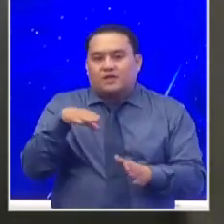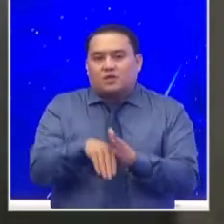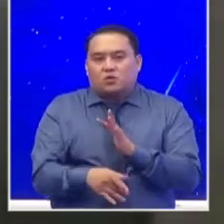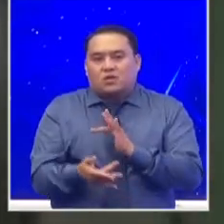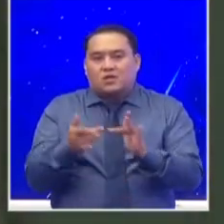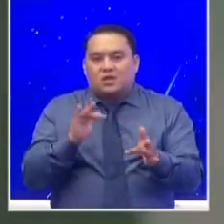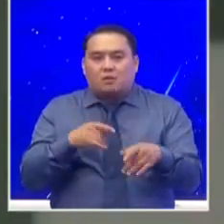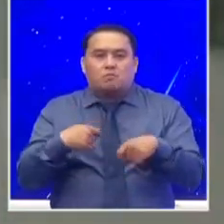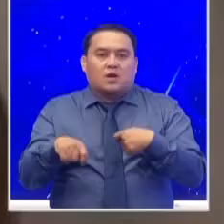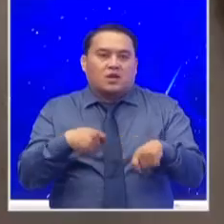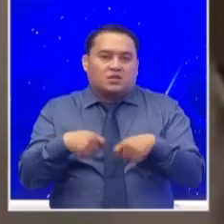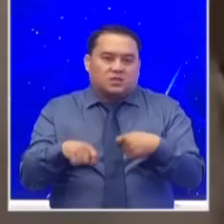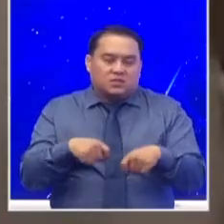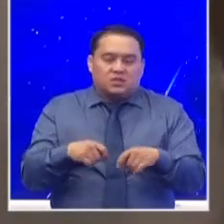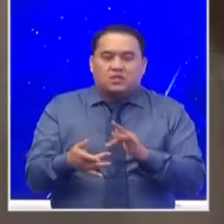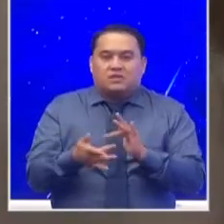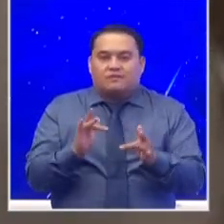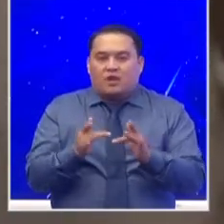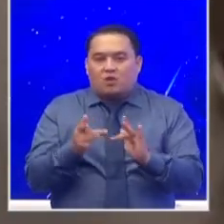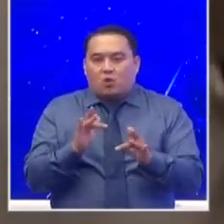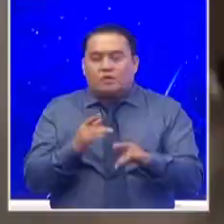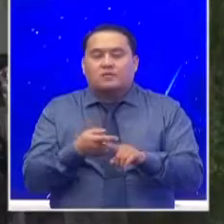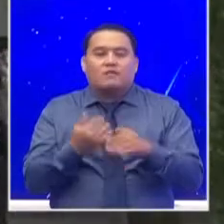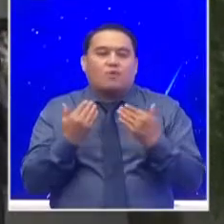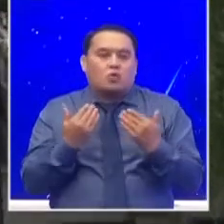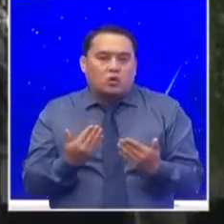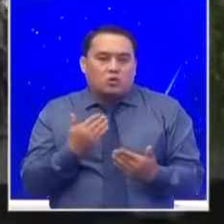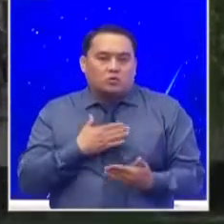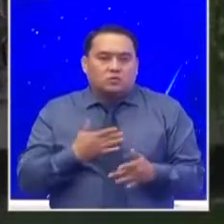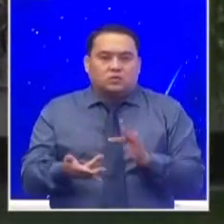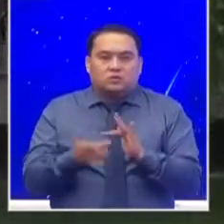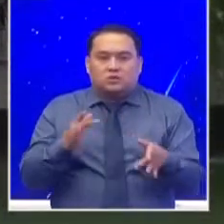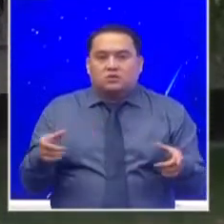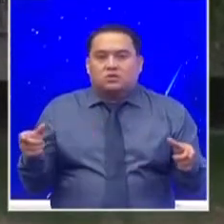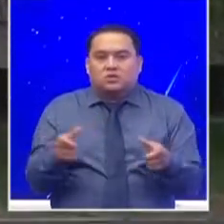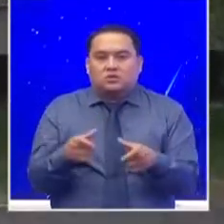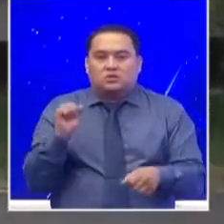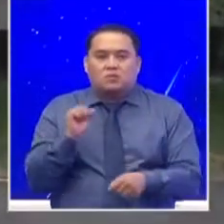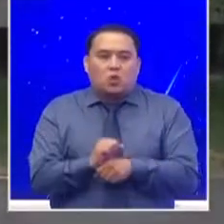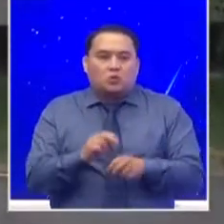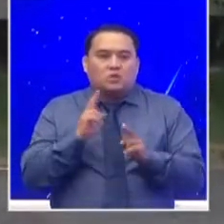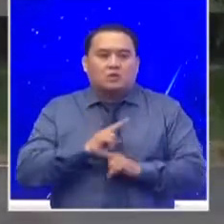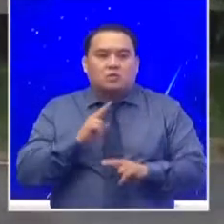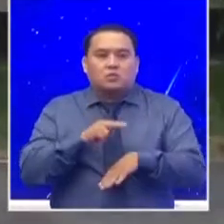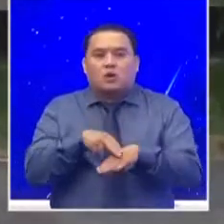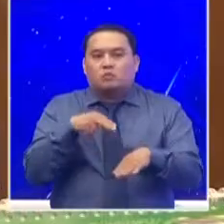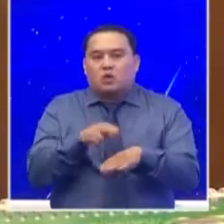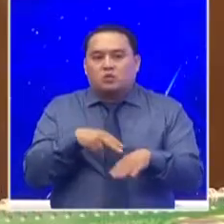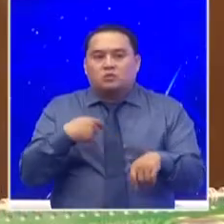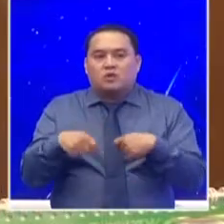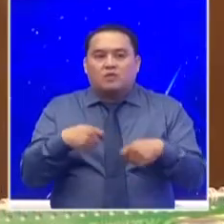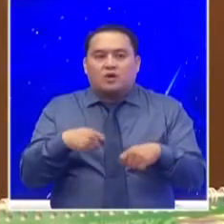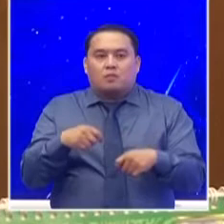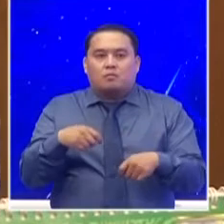интернет-магазина по сбыту синтетических наркотиков. На данный момент сайт заблокирован. Как сообщают сотрудники полиции, товар не